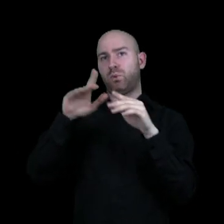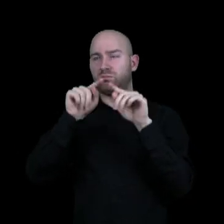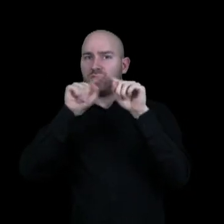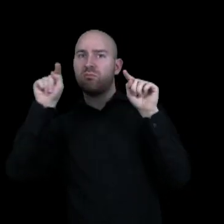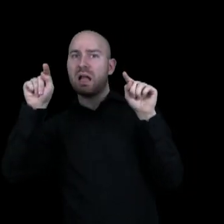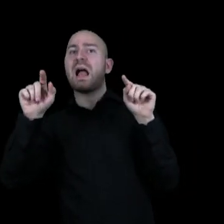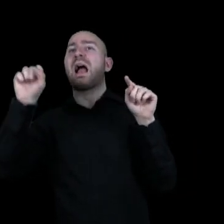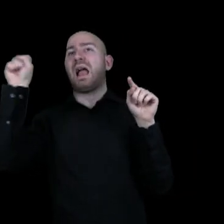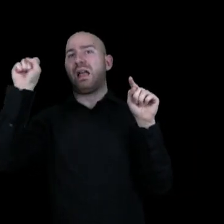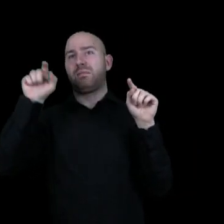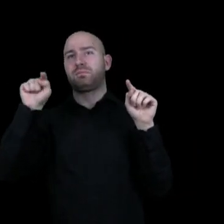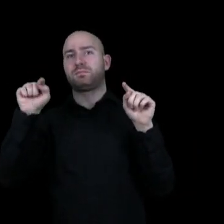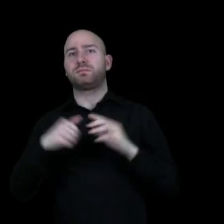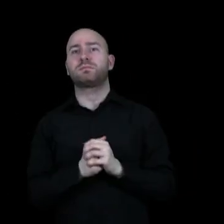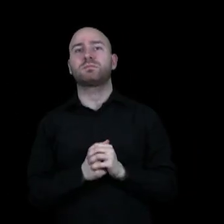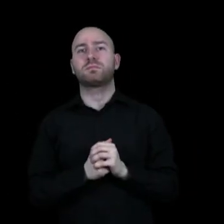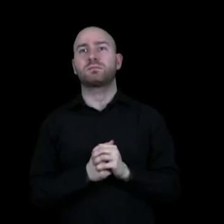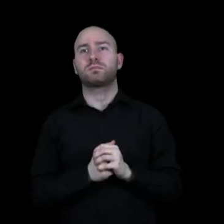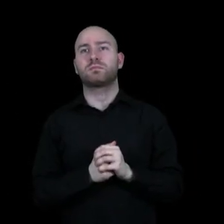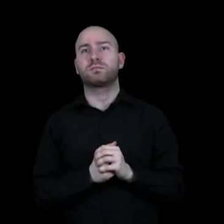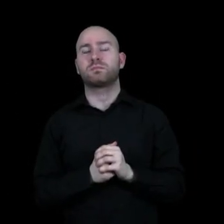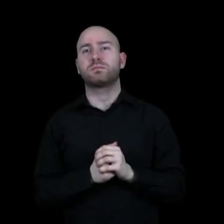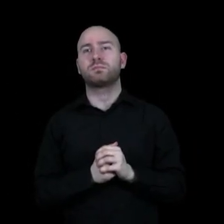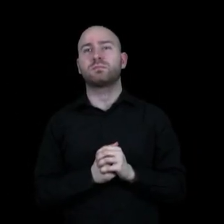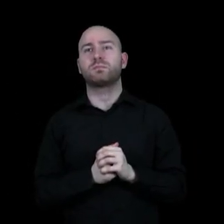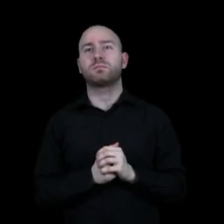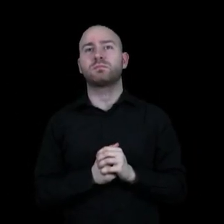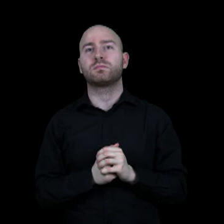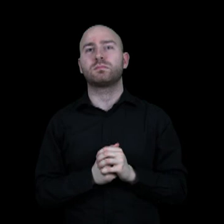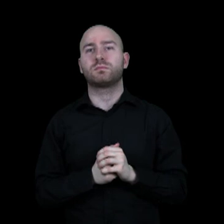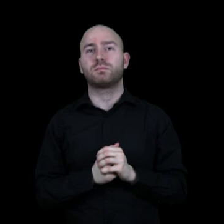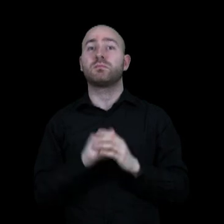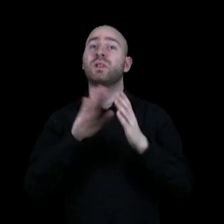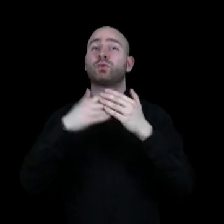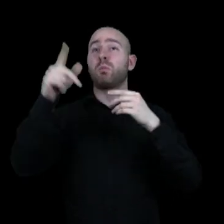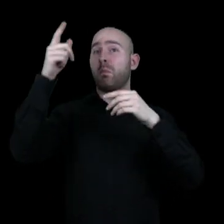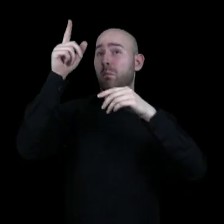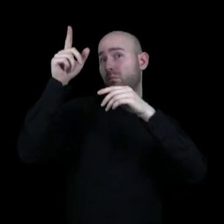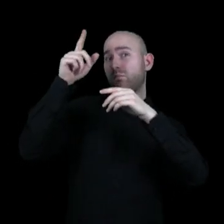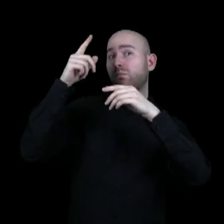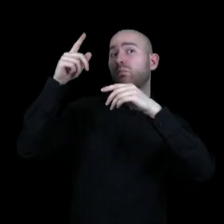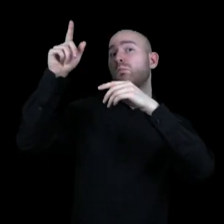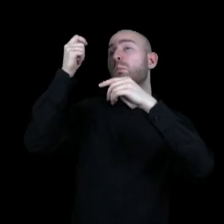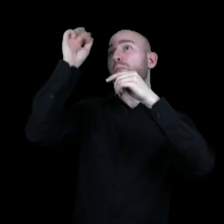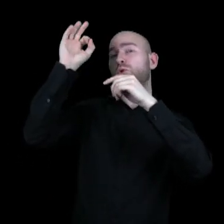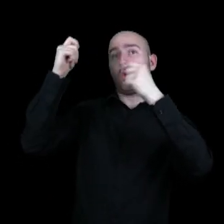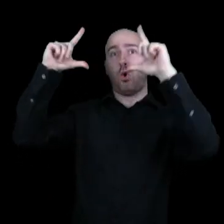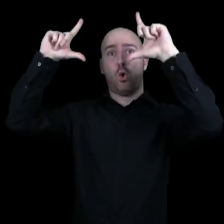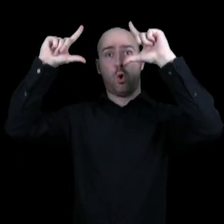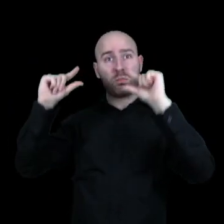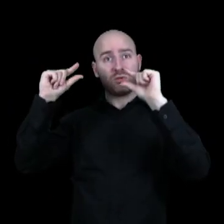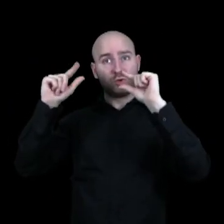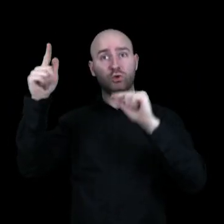To tutaj. Tylko A. Tutaj byliśmy przy R1. A gdy obniżyliśmy stopę